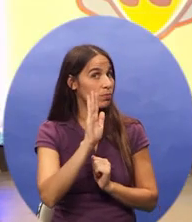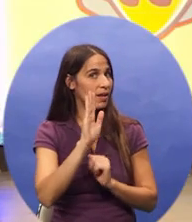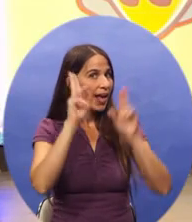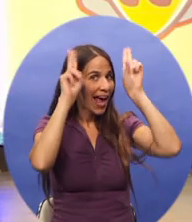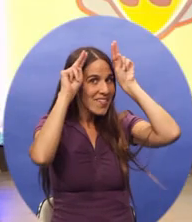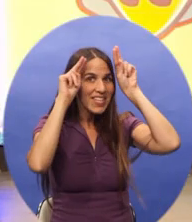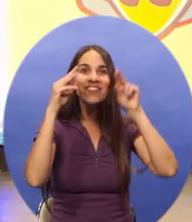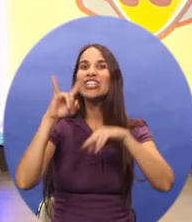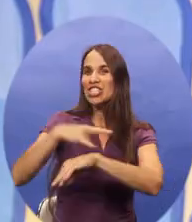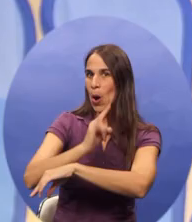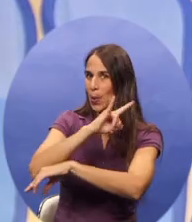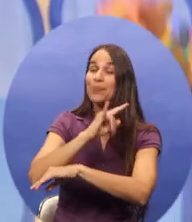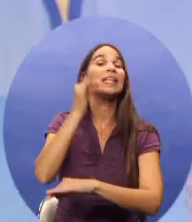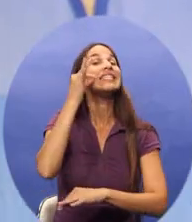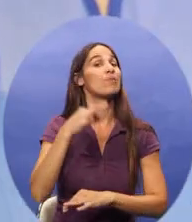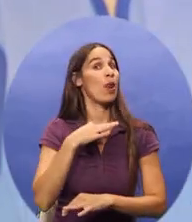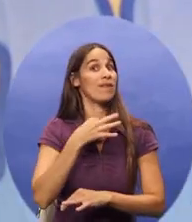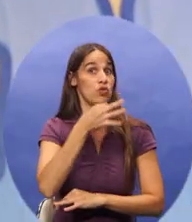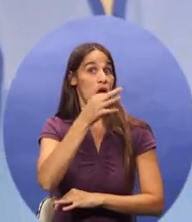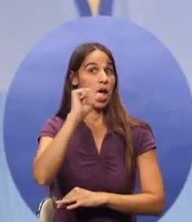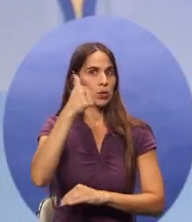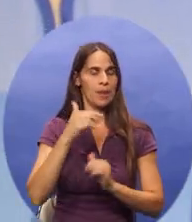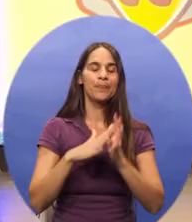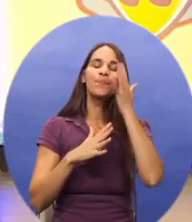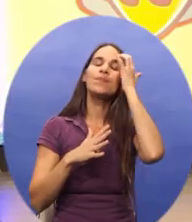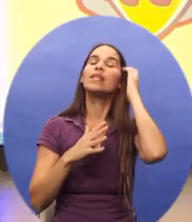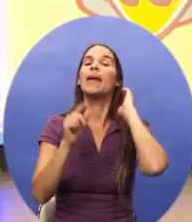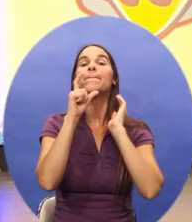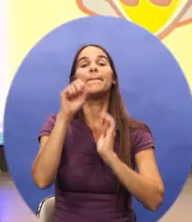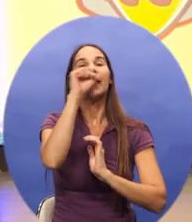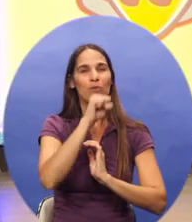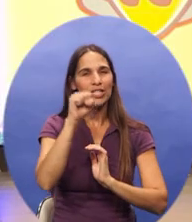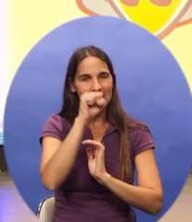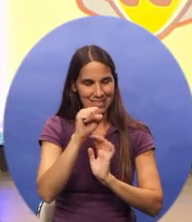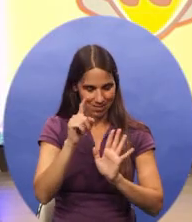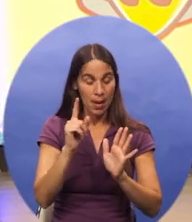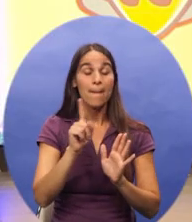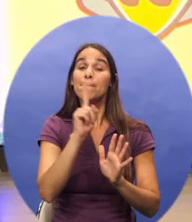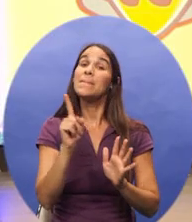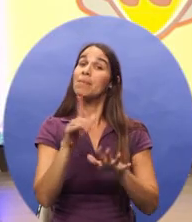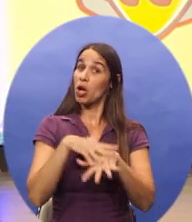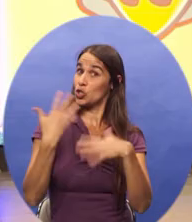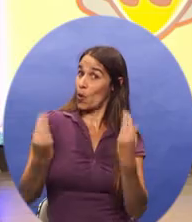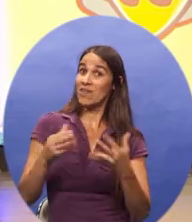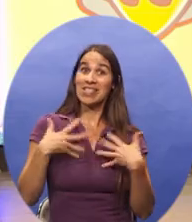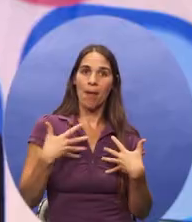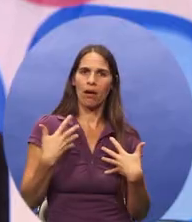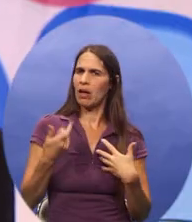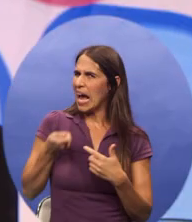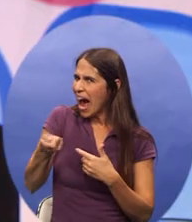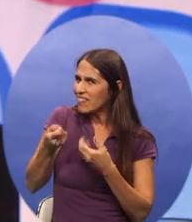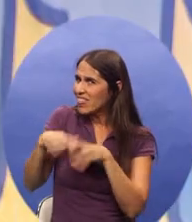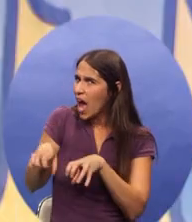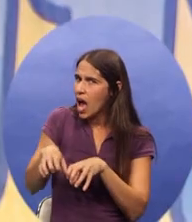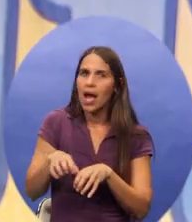שלום לאפי ושאול. אז שימו לב, שאלה ראשונה, אשלם את מילות השיר, מי שטוב לו ושמח...